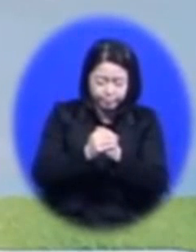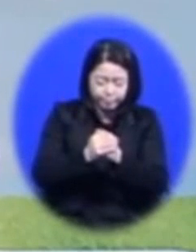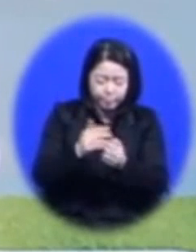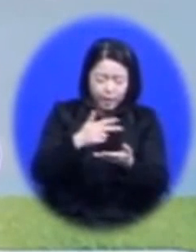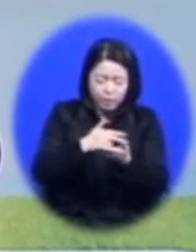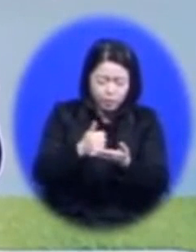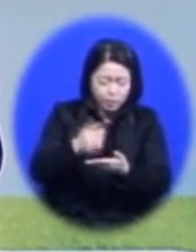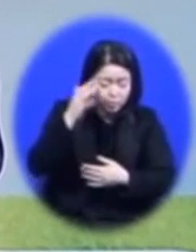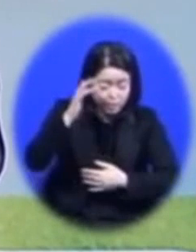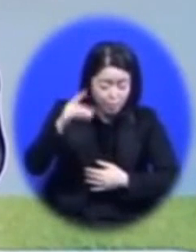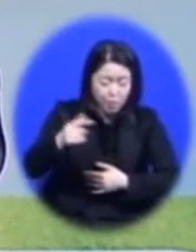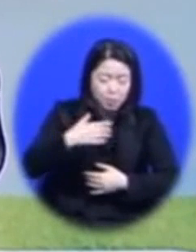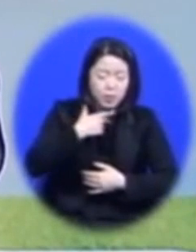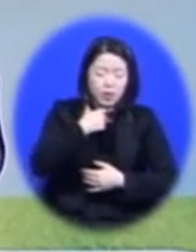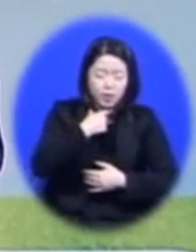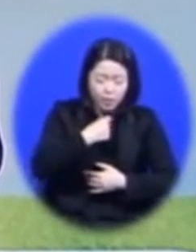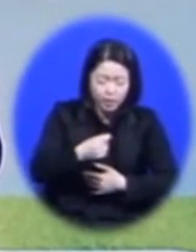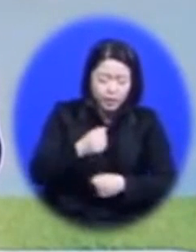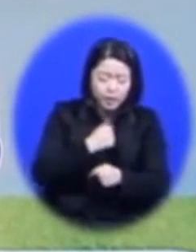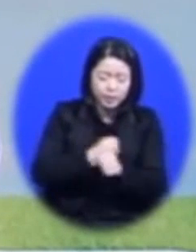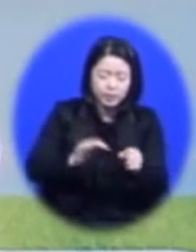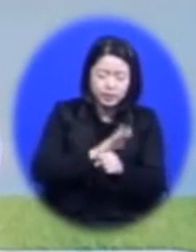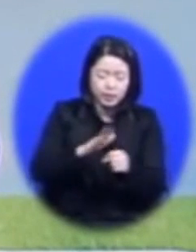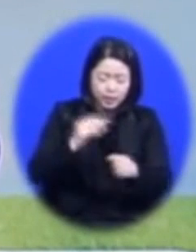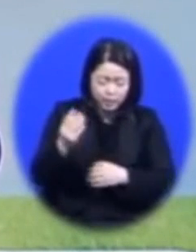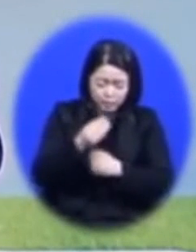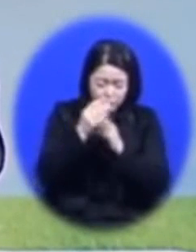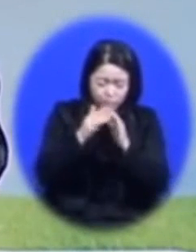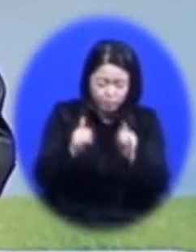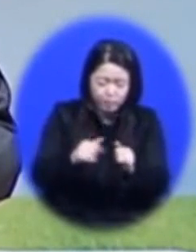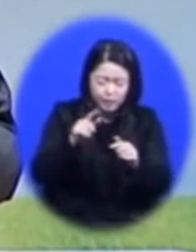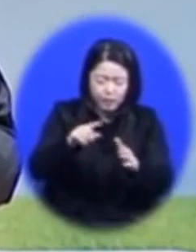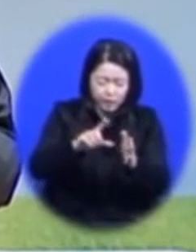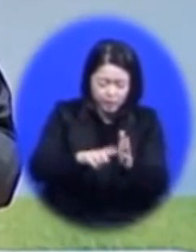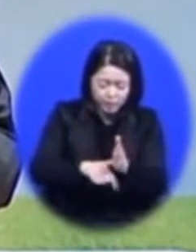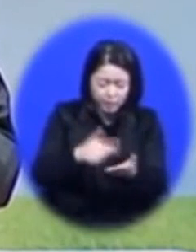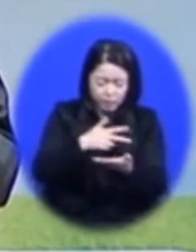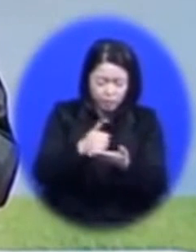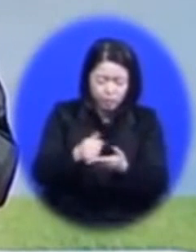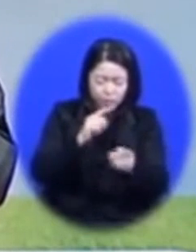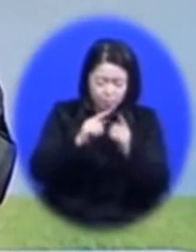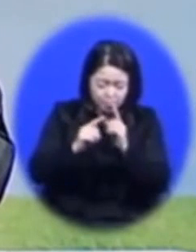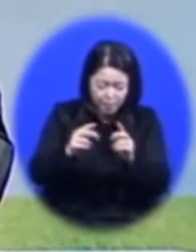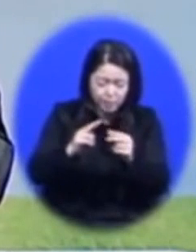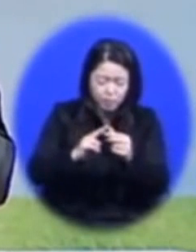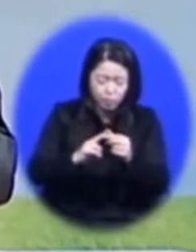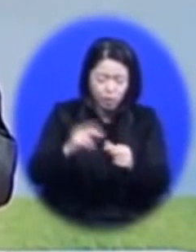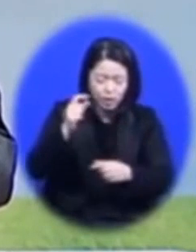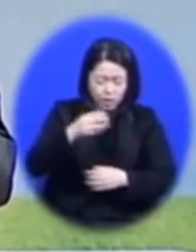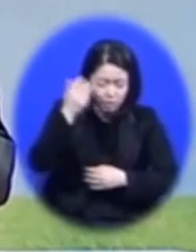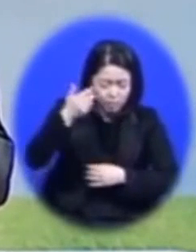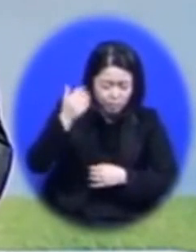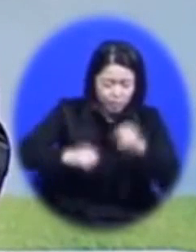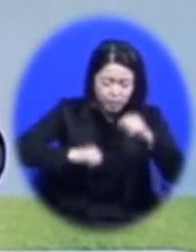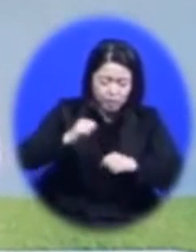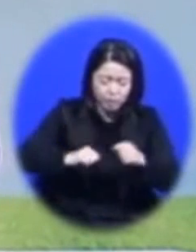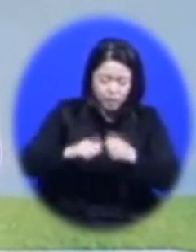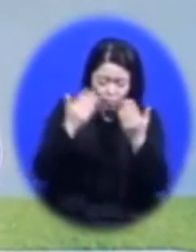주님 사모하며 갈망하는 사랑하는 성도들을 이 시간에 주님 말씀과 성령의 역사로